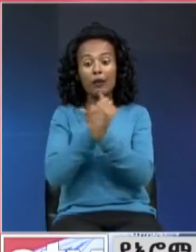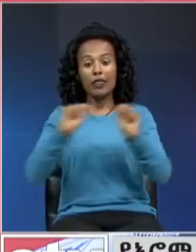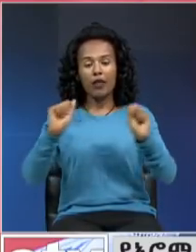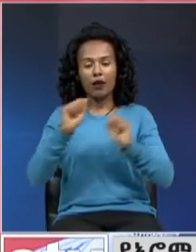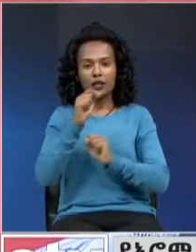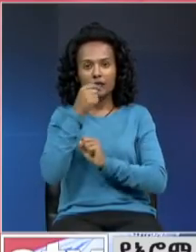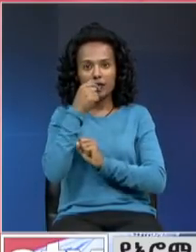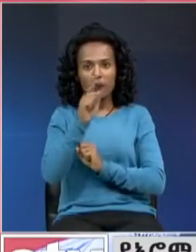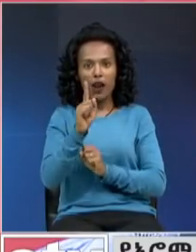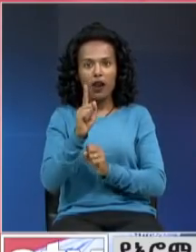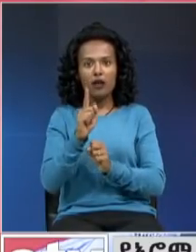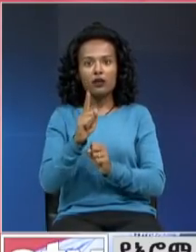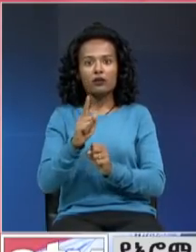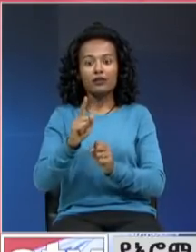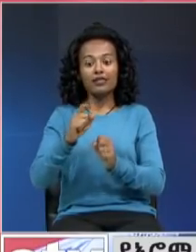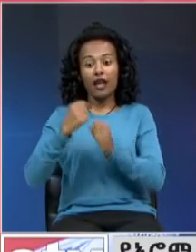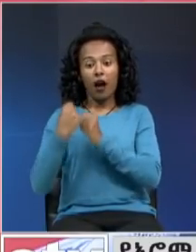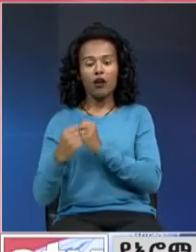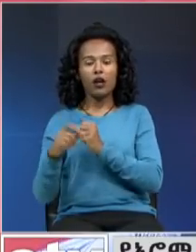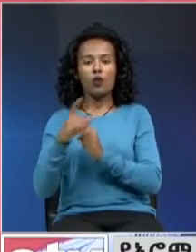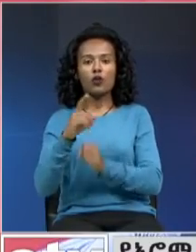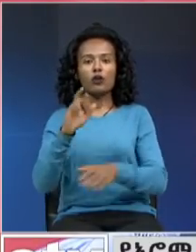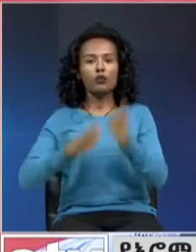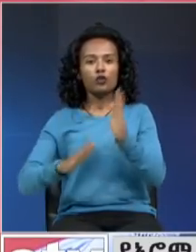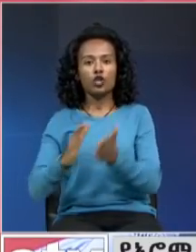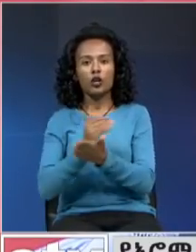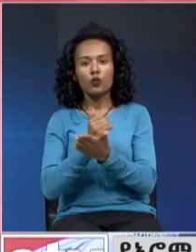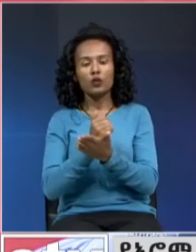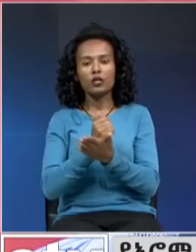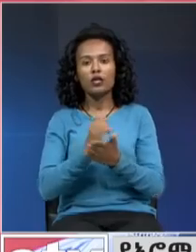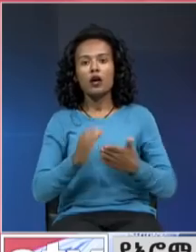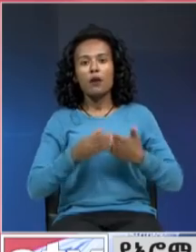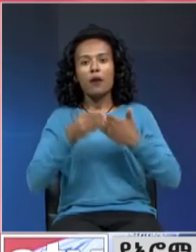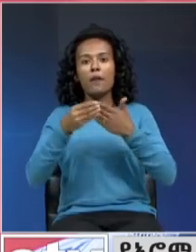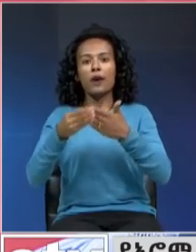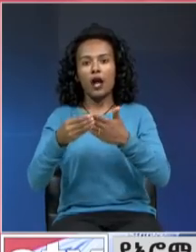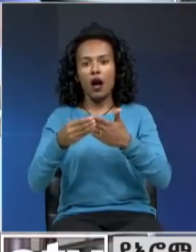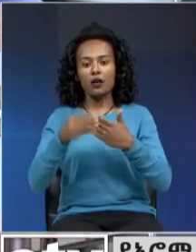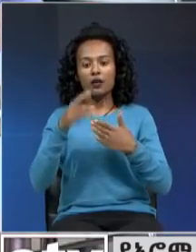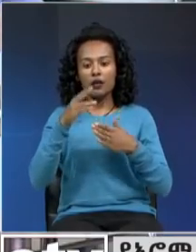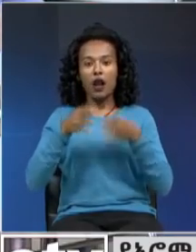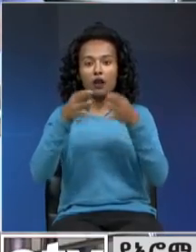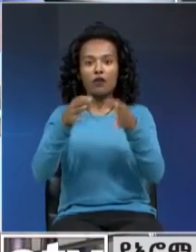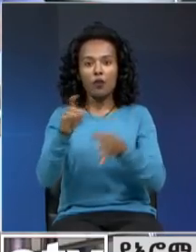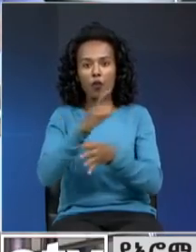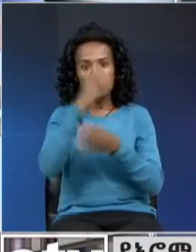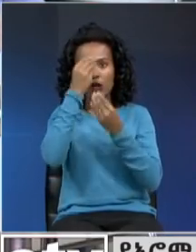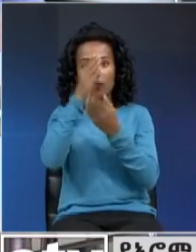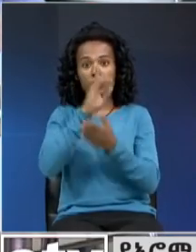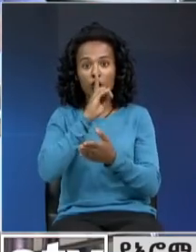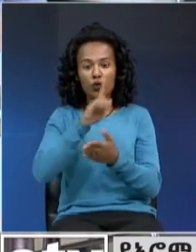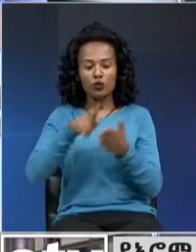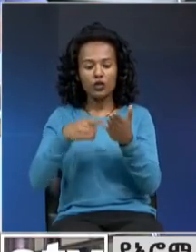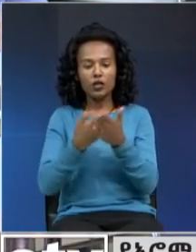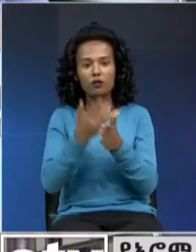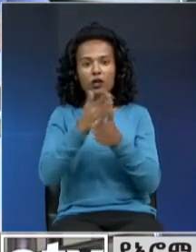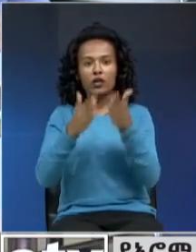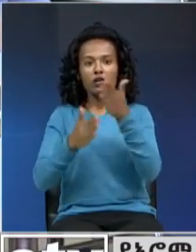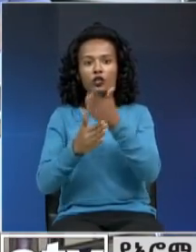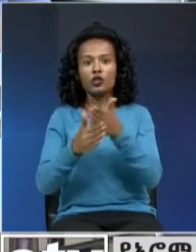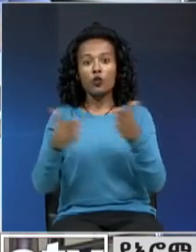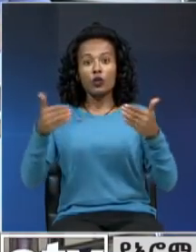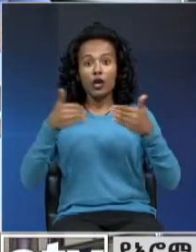ሲባል ጥብቅ የሆነ እርምጃ እንዲወሰድ መመሪያ የተላለፈ መሆኑን ለማሳወቅ ነው። ስለዚህ በየደረጃው